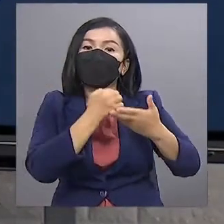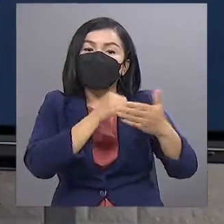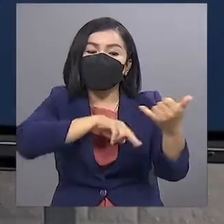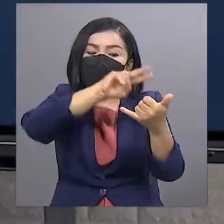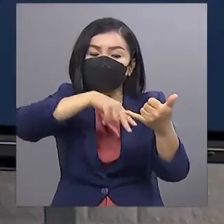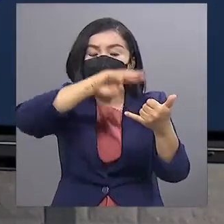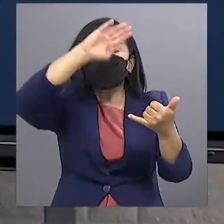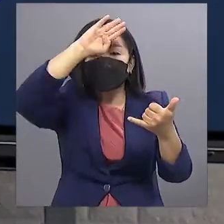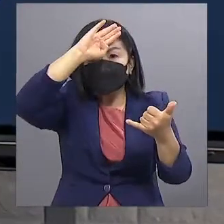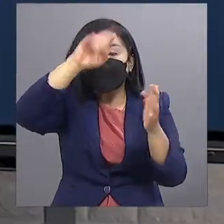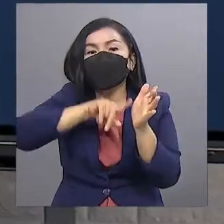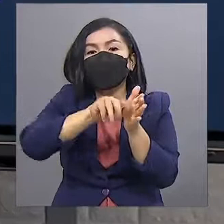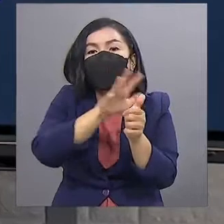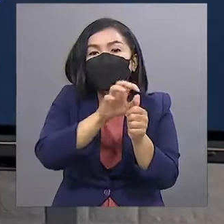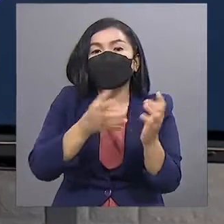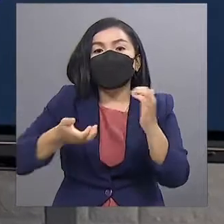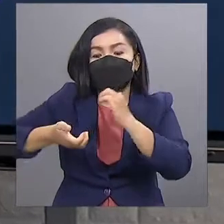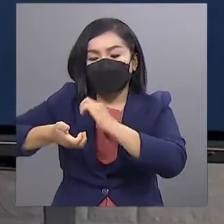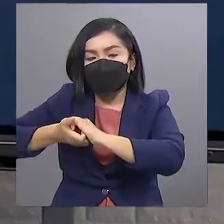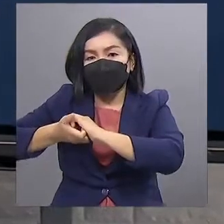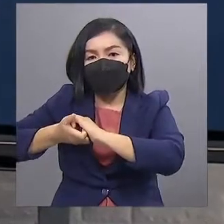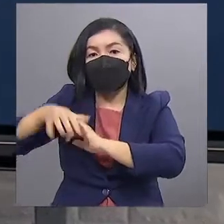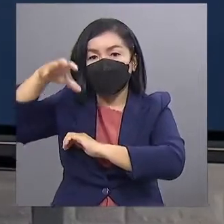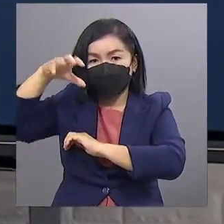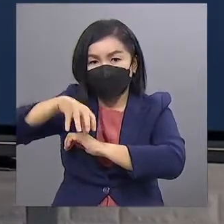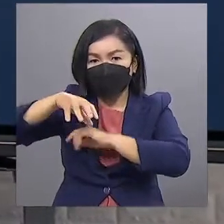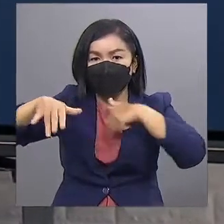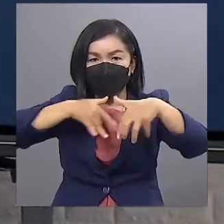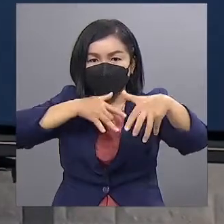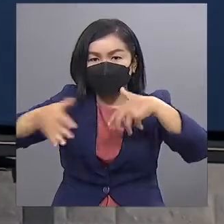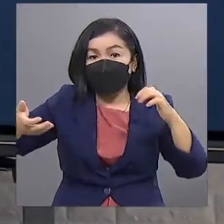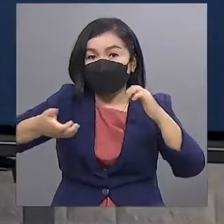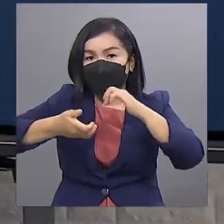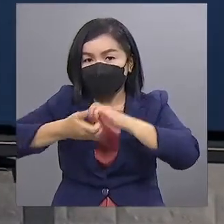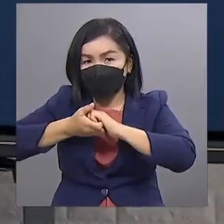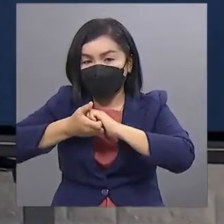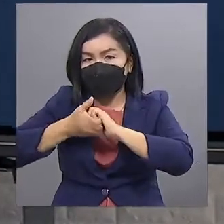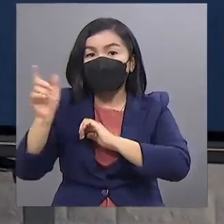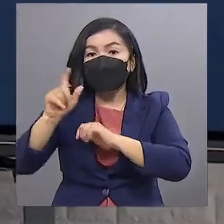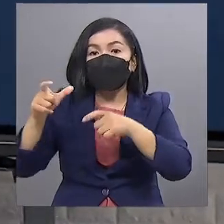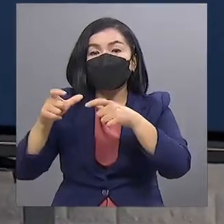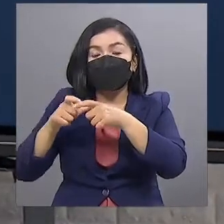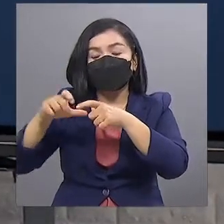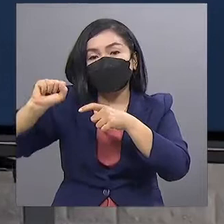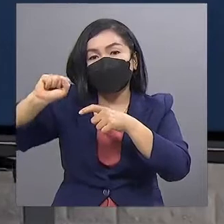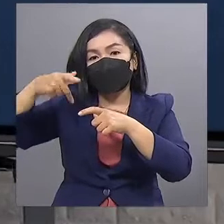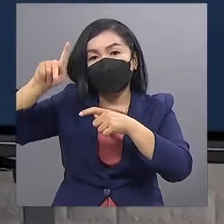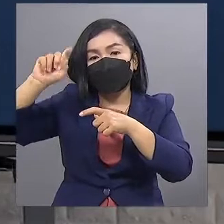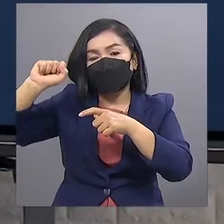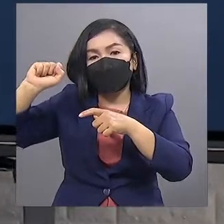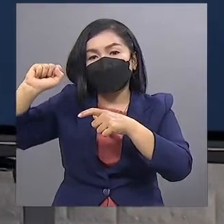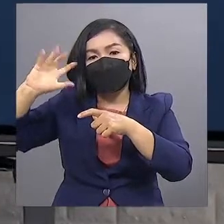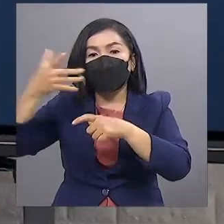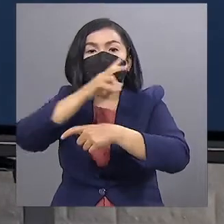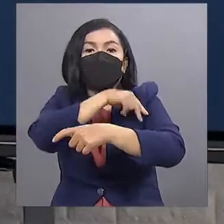มกับในองคกรชุมชนครัเขาเชอมต่อกับระบบสอปอสอชอนะครับร่วมกทำ HOME แล้วก็ Community